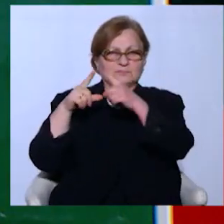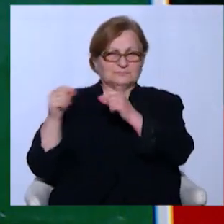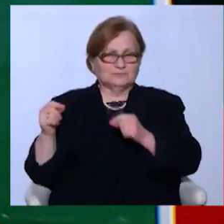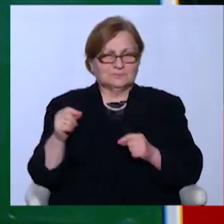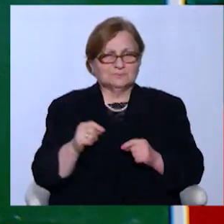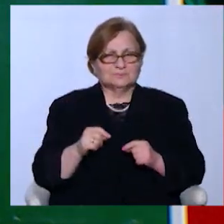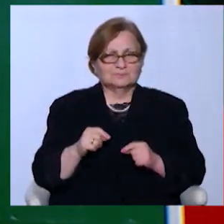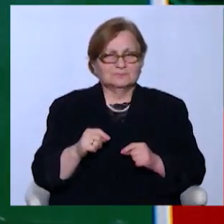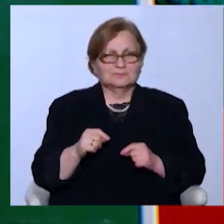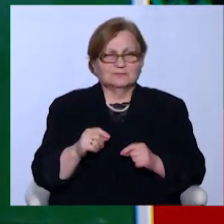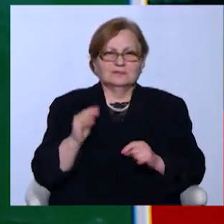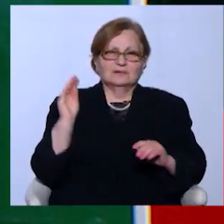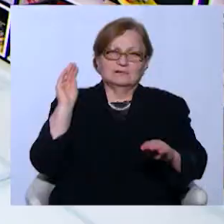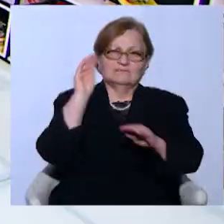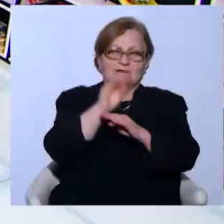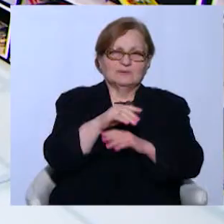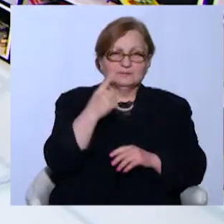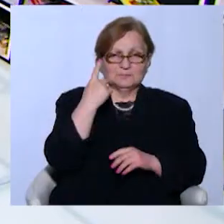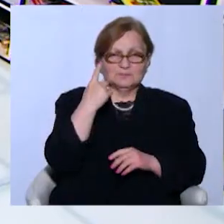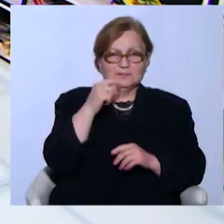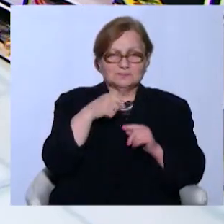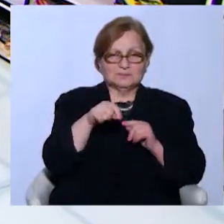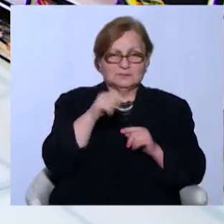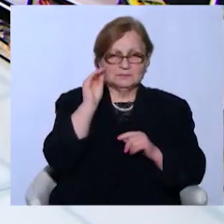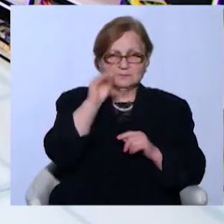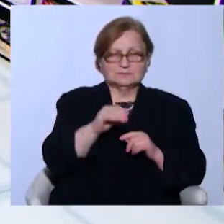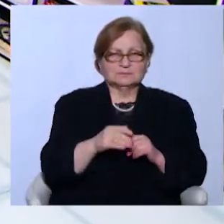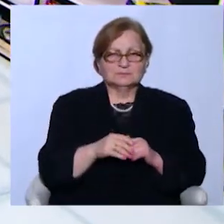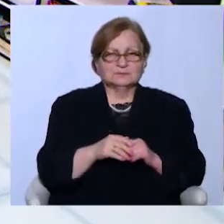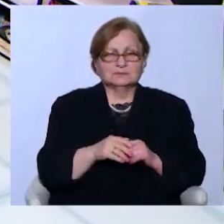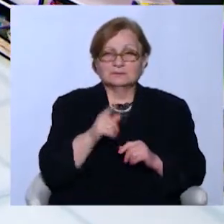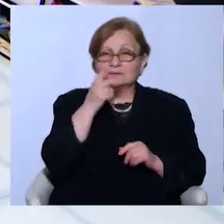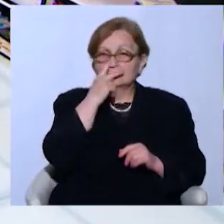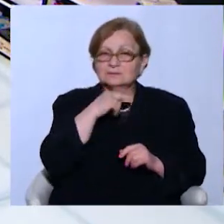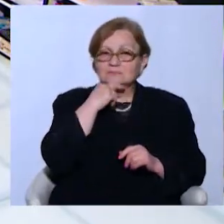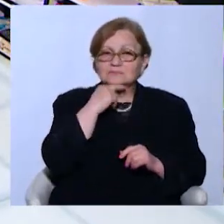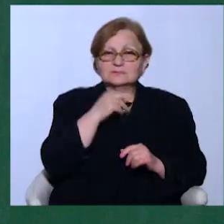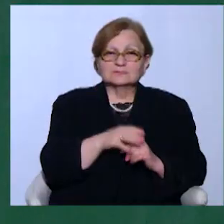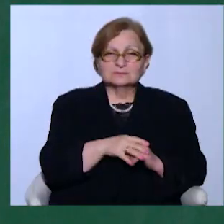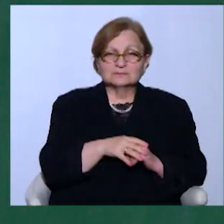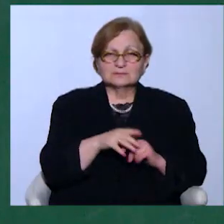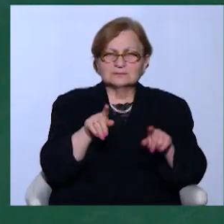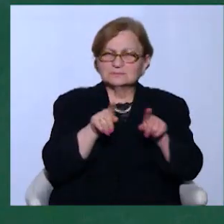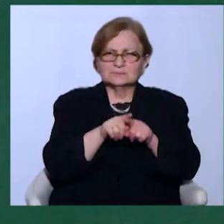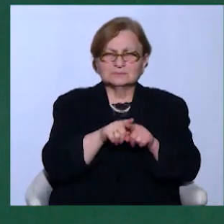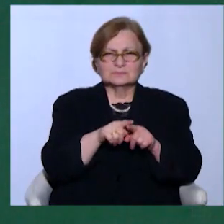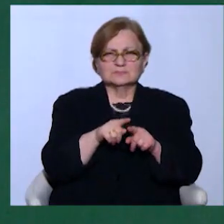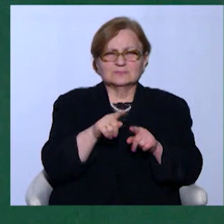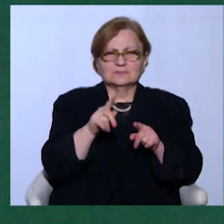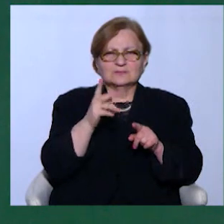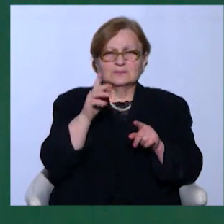შემდეგი ვამატებთ კიდე ერთ ღერს და ახლა თქვენ ზუსტად ამ ზომის უნდა